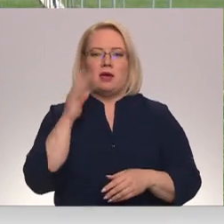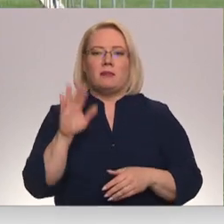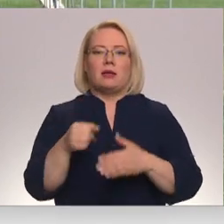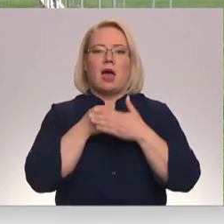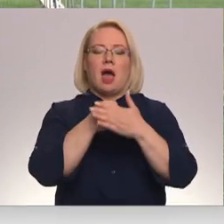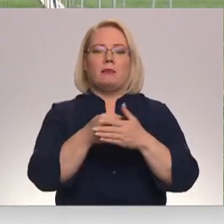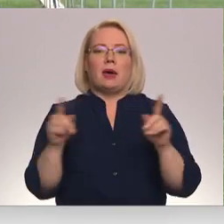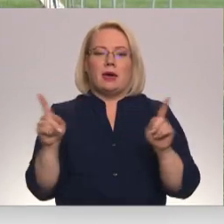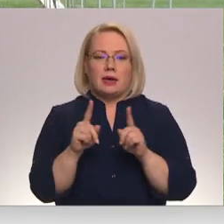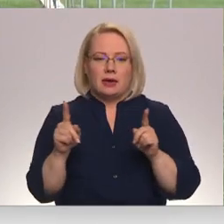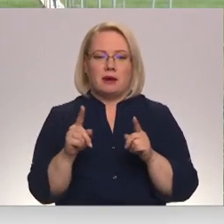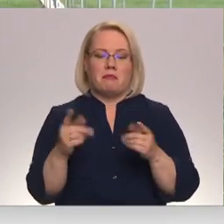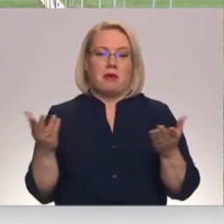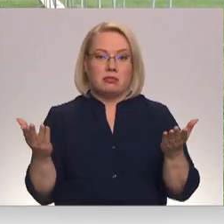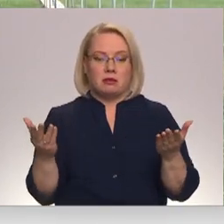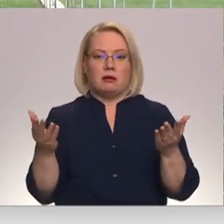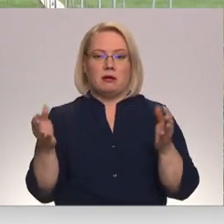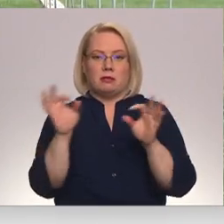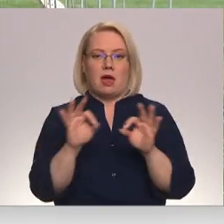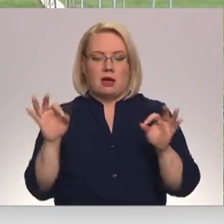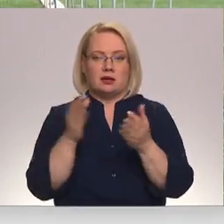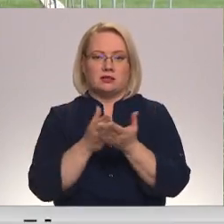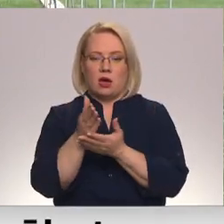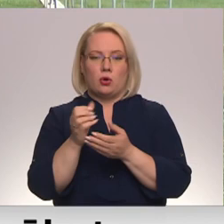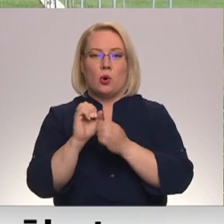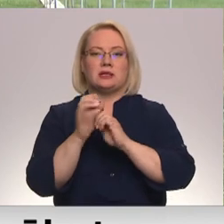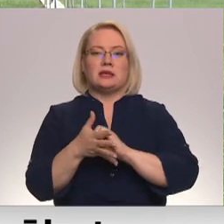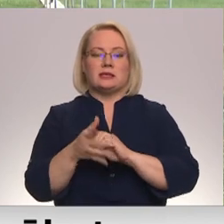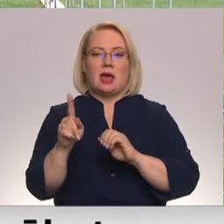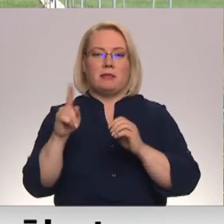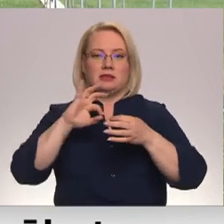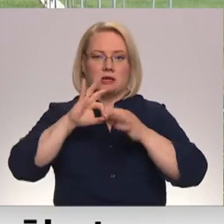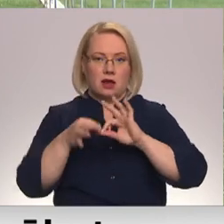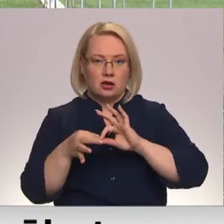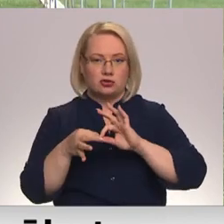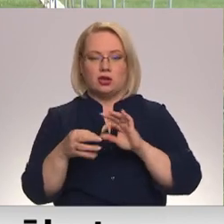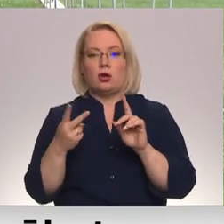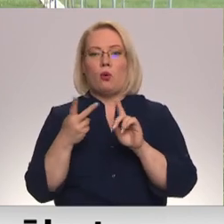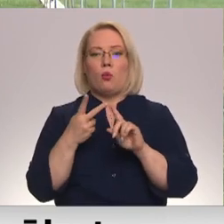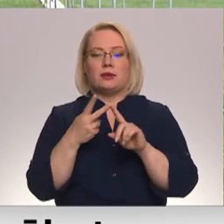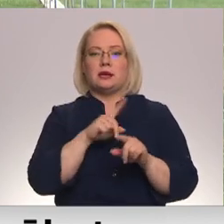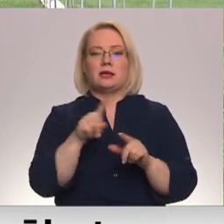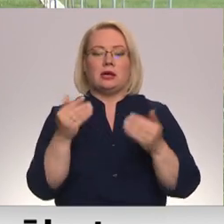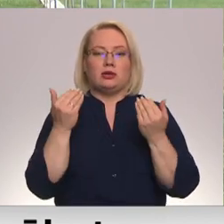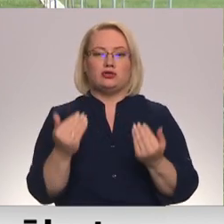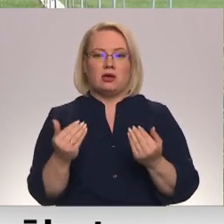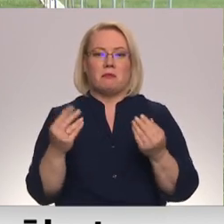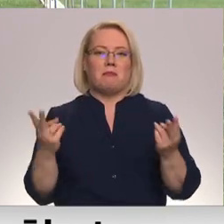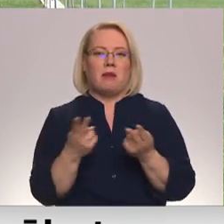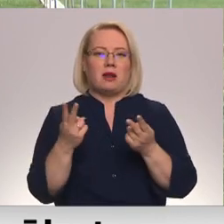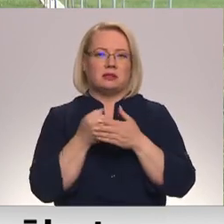bet viņi zvejniekiem neaizgāja. Jo? Pirmkārt, sistēma bija diezgan sarežģīta, otrkārt, līdz šim parasti atbalsts, kas